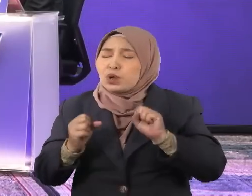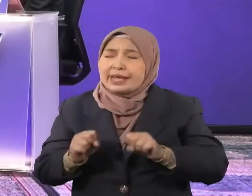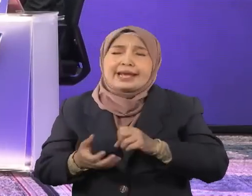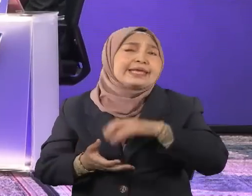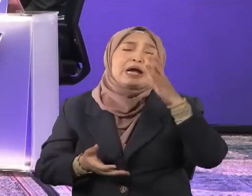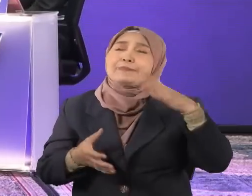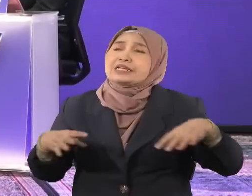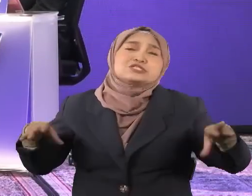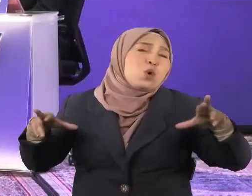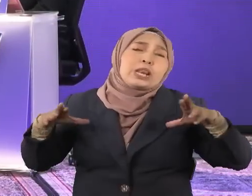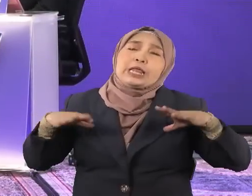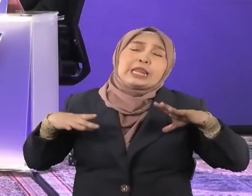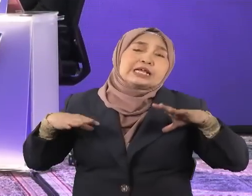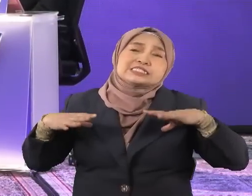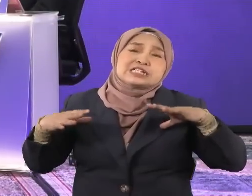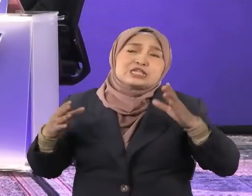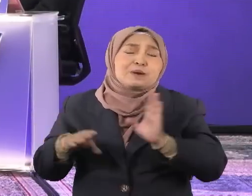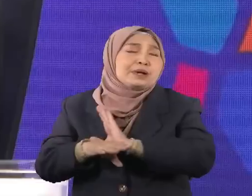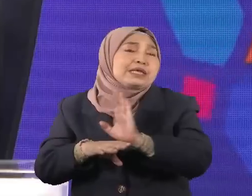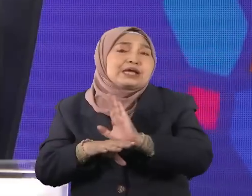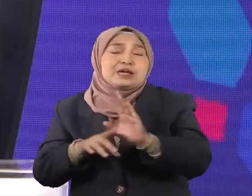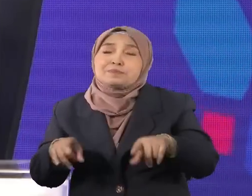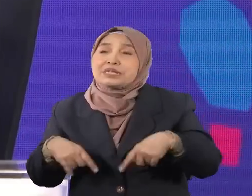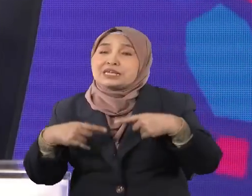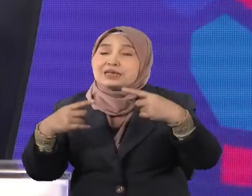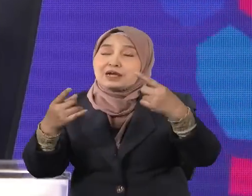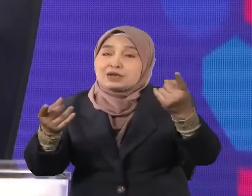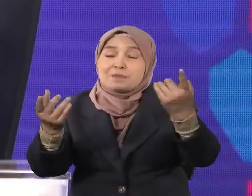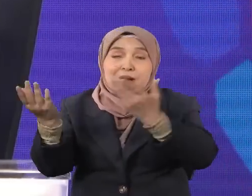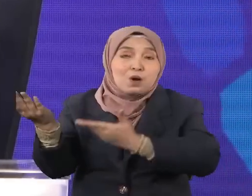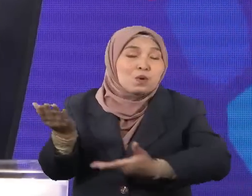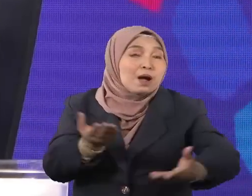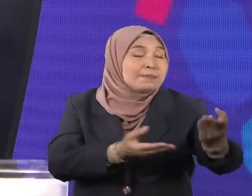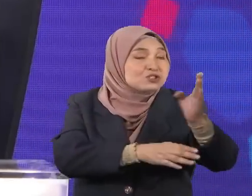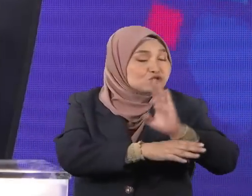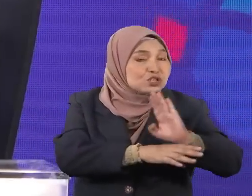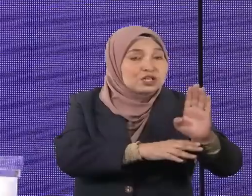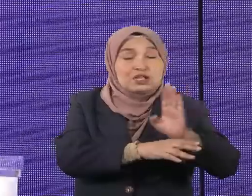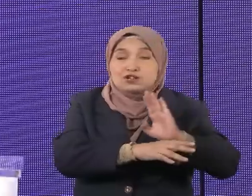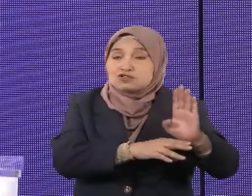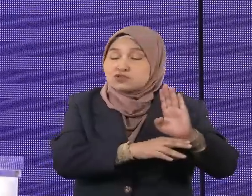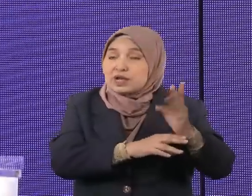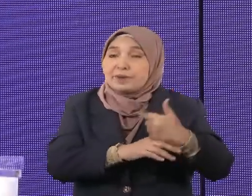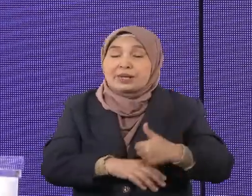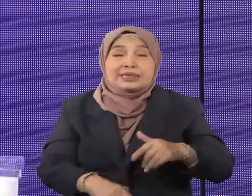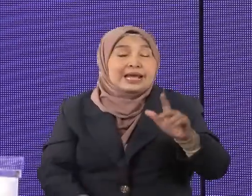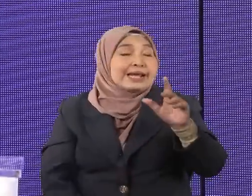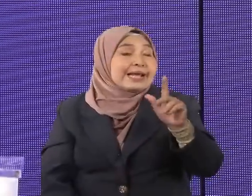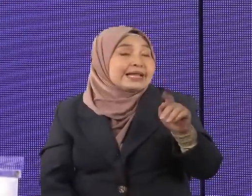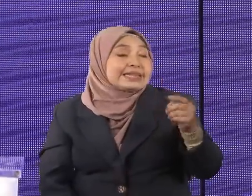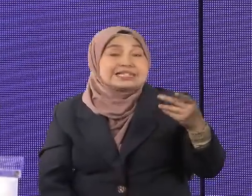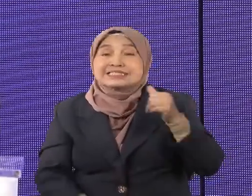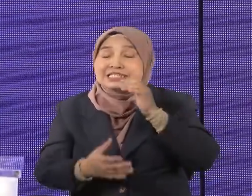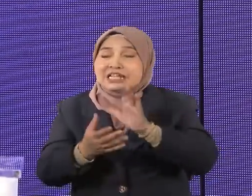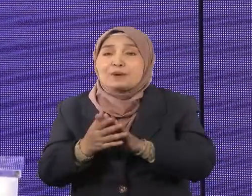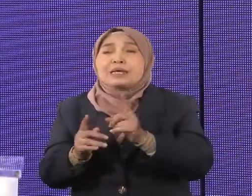je lah kan. Dulu dah berniaga pergi ke apa, pergi membawa barang dagangan Khadijah itu, sepatutnya lepas dah banyak duit tu, bila